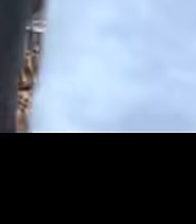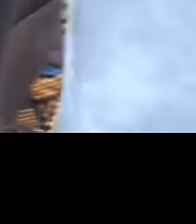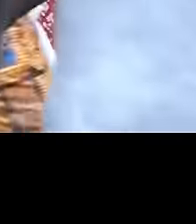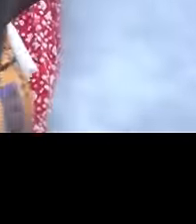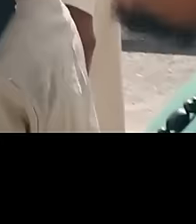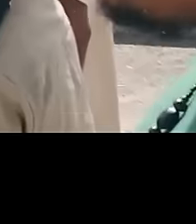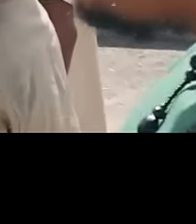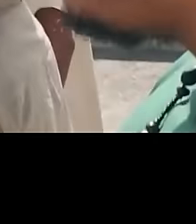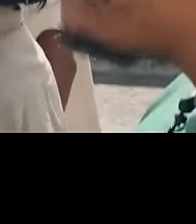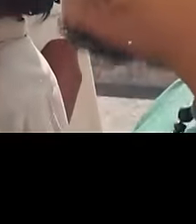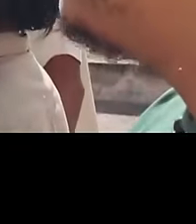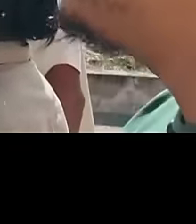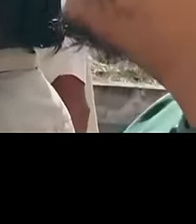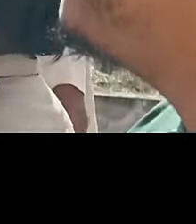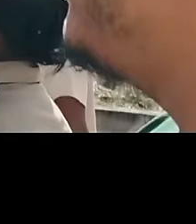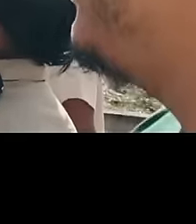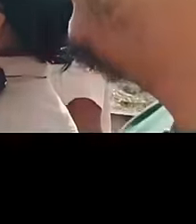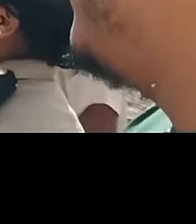welvaart.